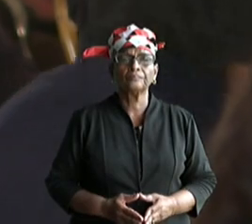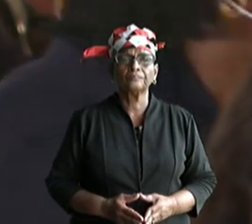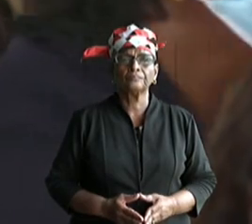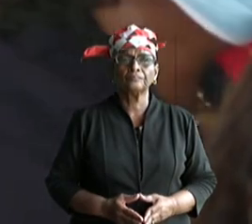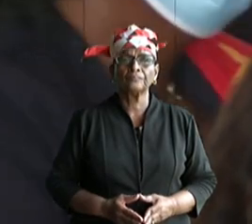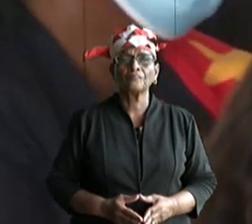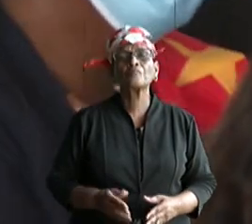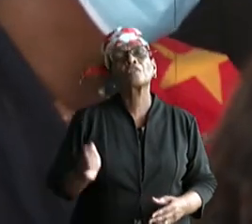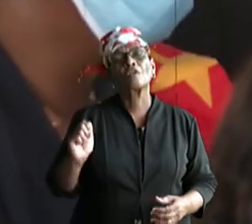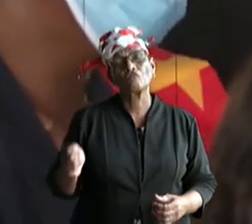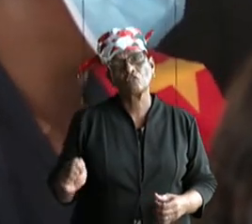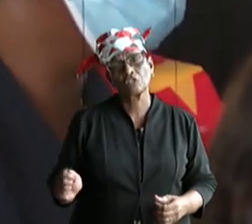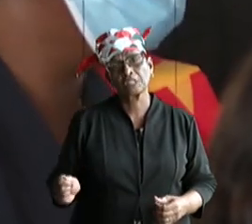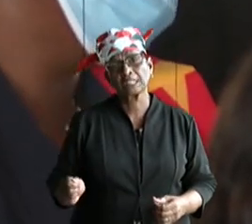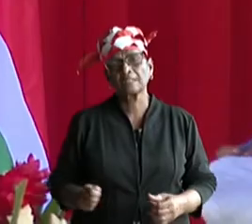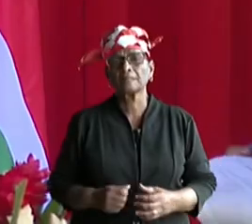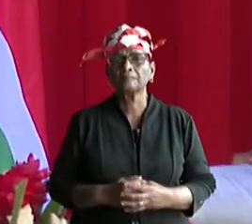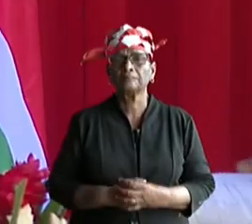Meneer de voorzitter,